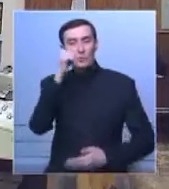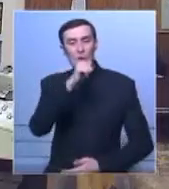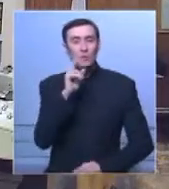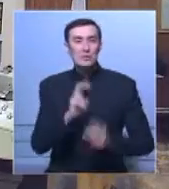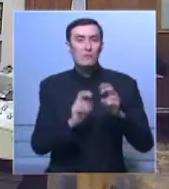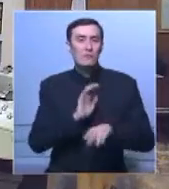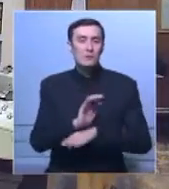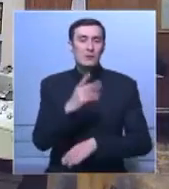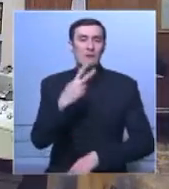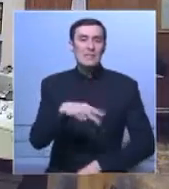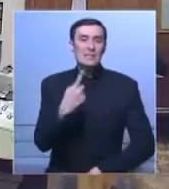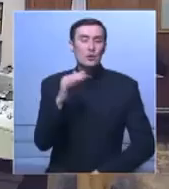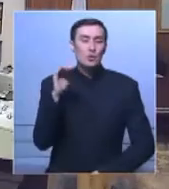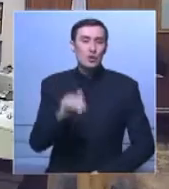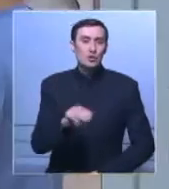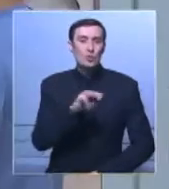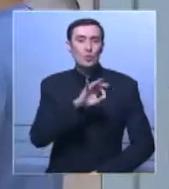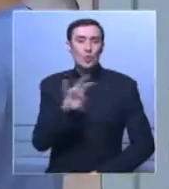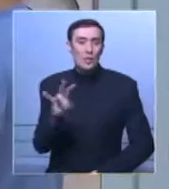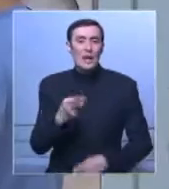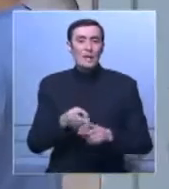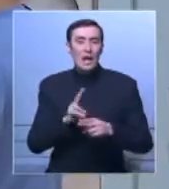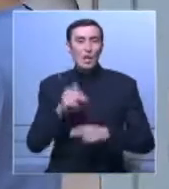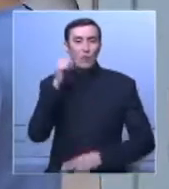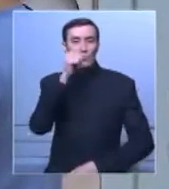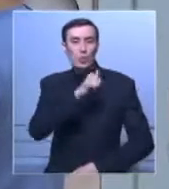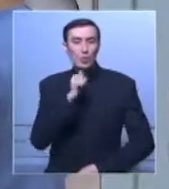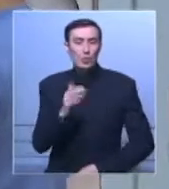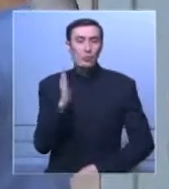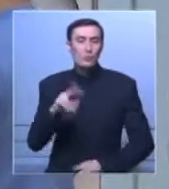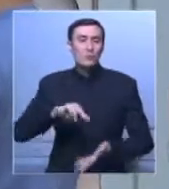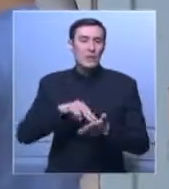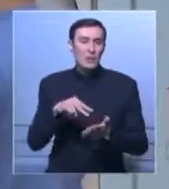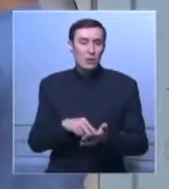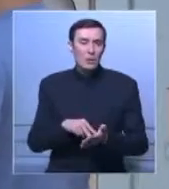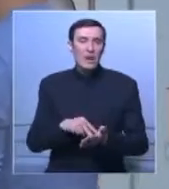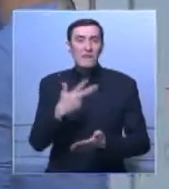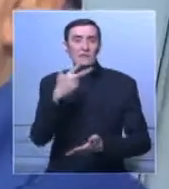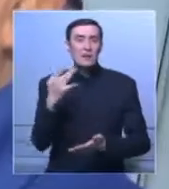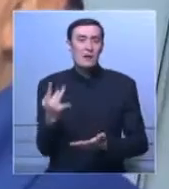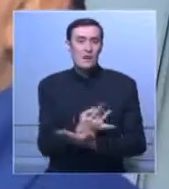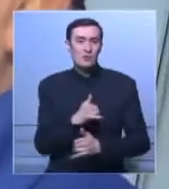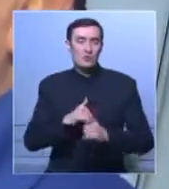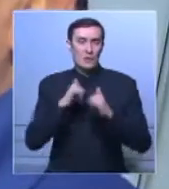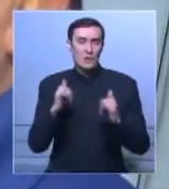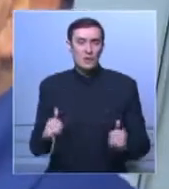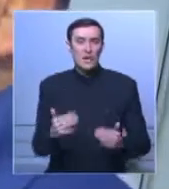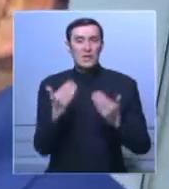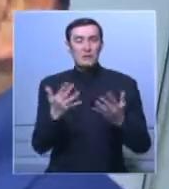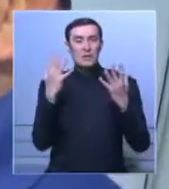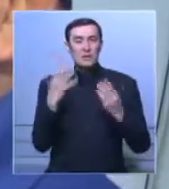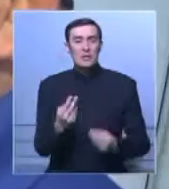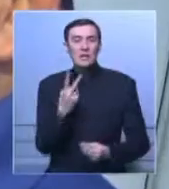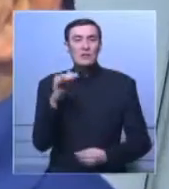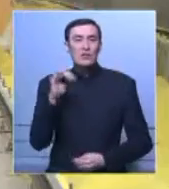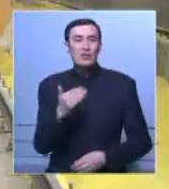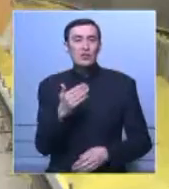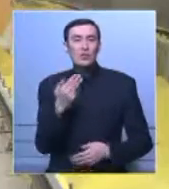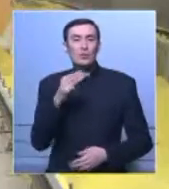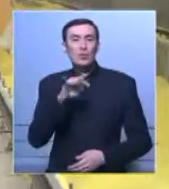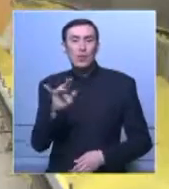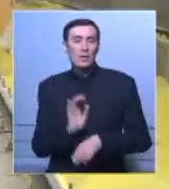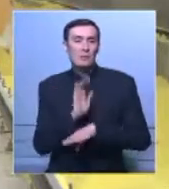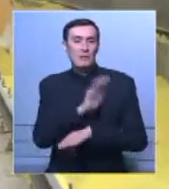завод выпустил 21 тысячу тонн продукции, то в этом году этот показатель намерен увеличить в 3 раза. На сегодня 2000 тонн уже отправлено в